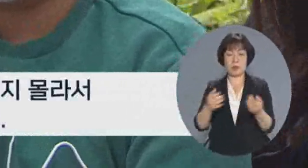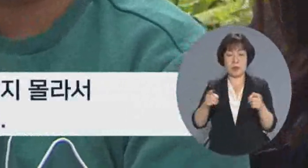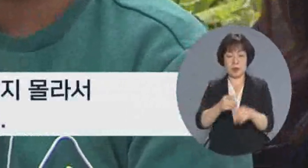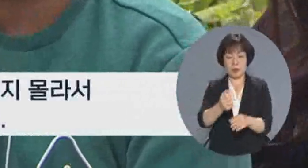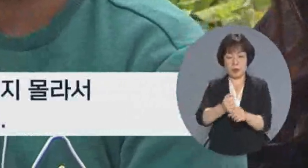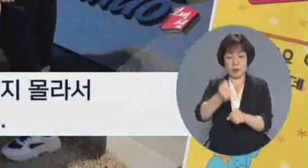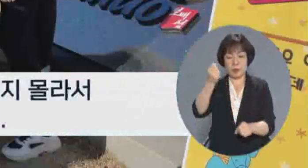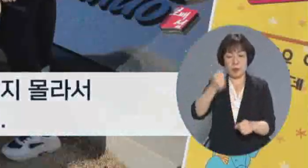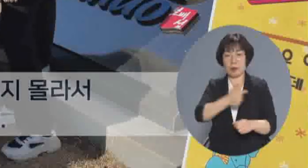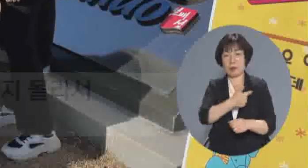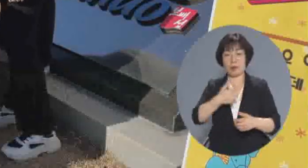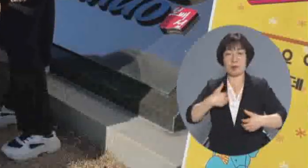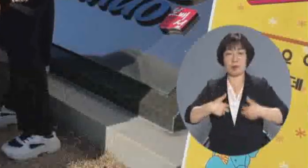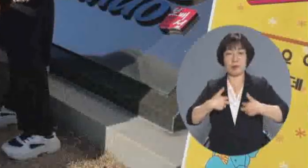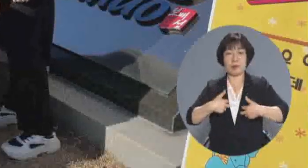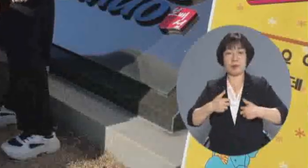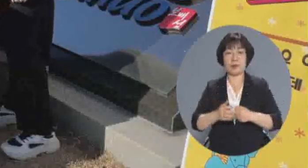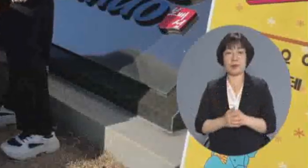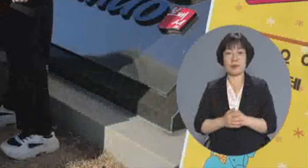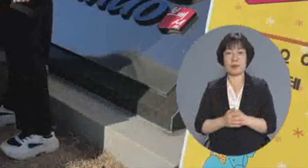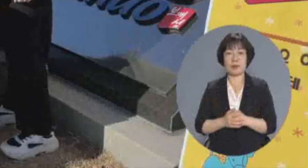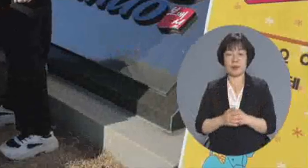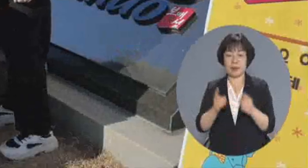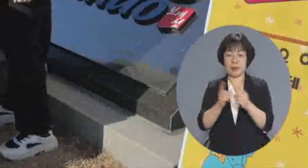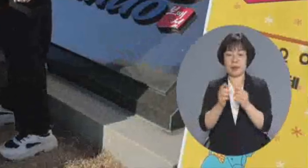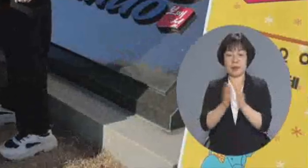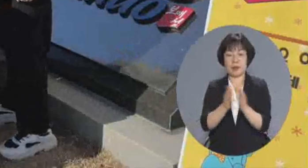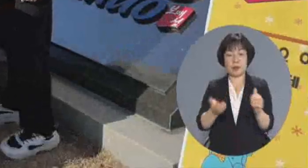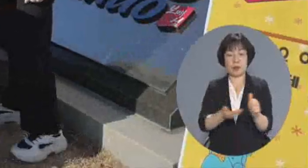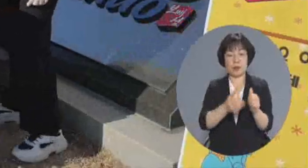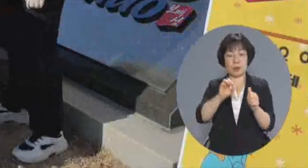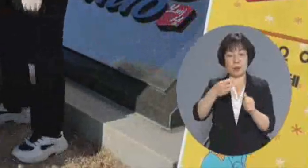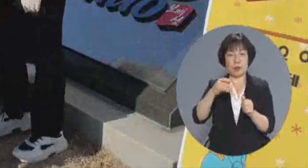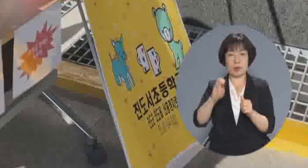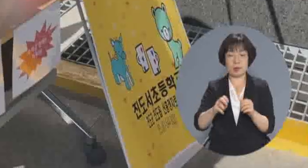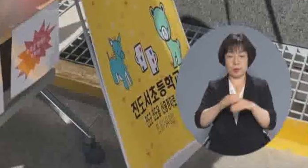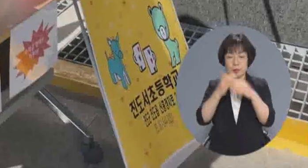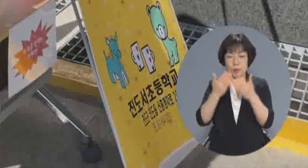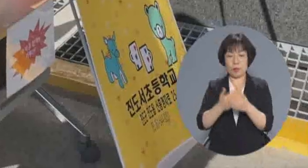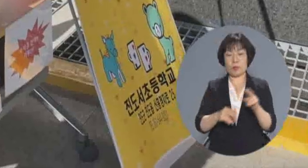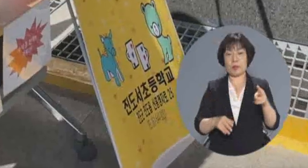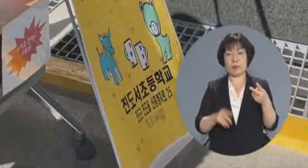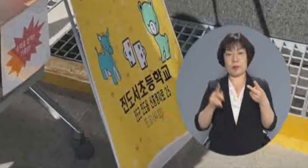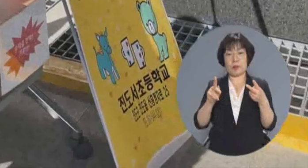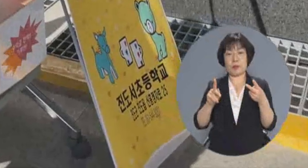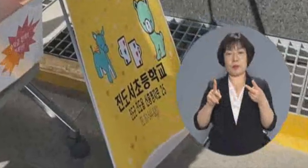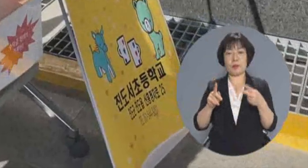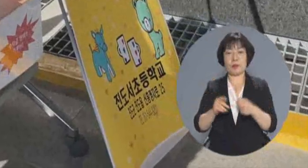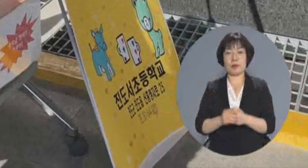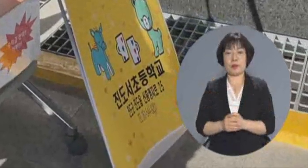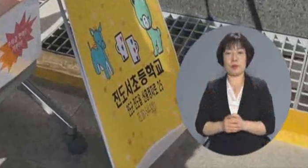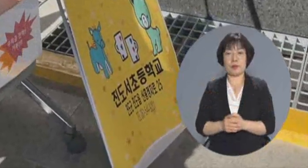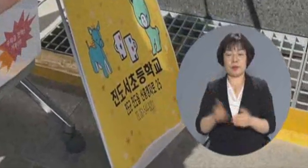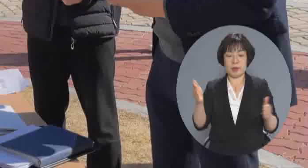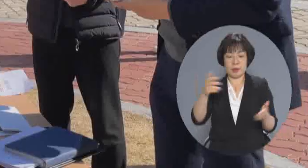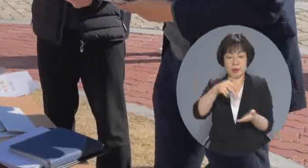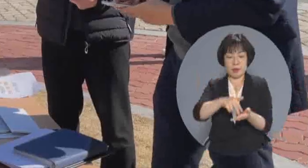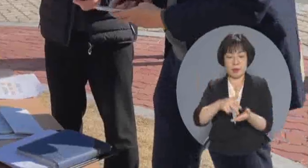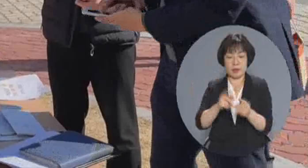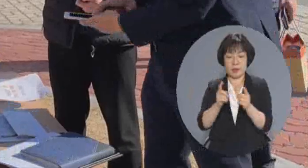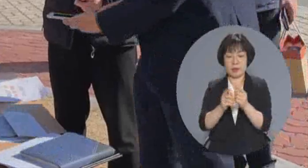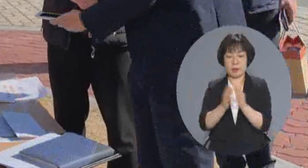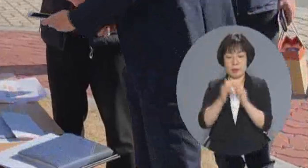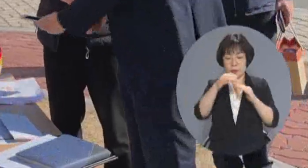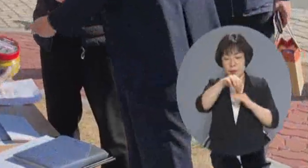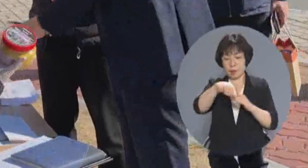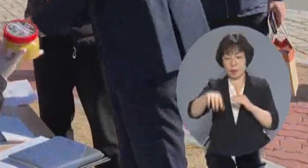뽑아보니 재밌었어요. 구사리 손으로 키운 울금만 올해 모두 200여 킬로그램. 학생들은 직접 동네에